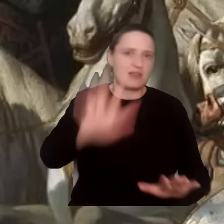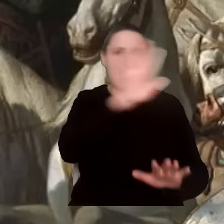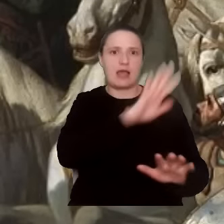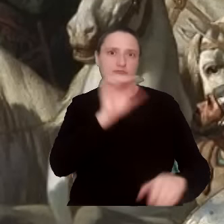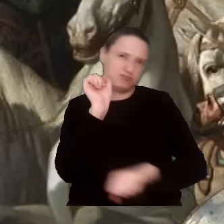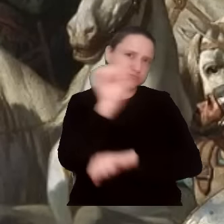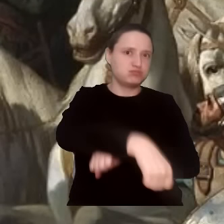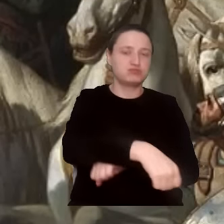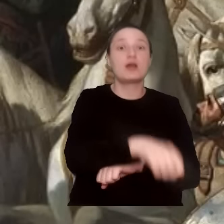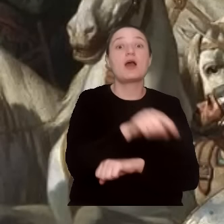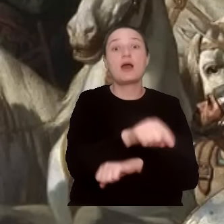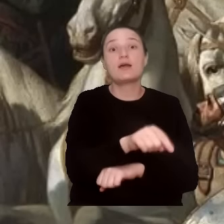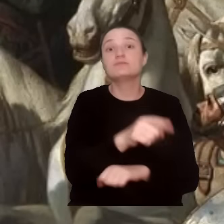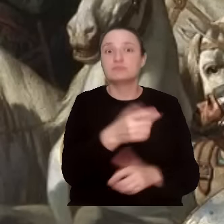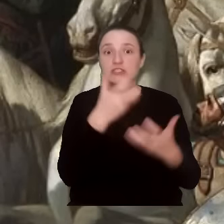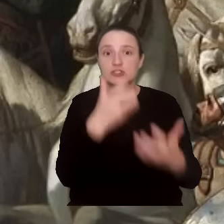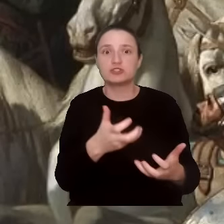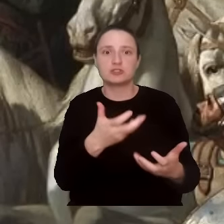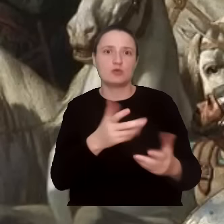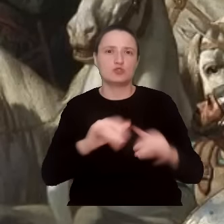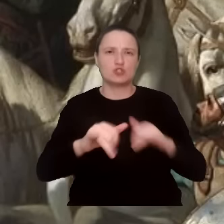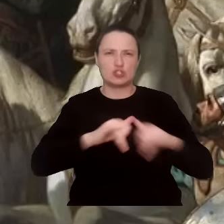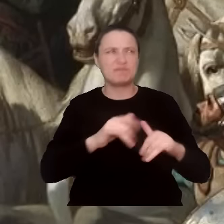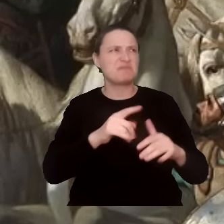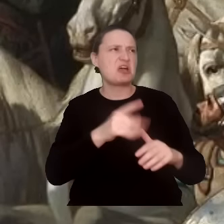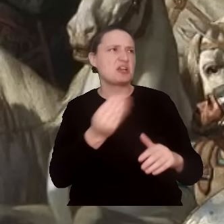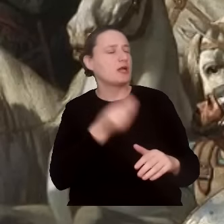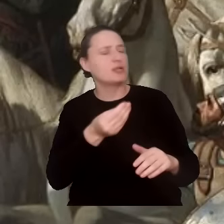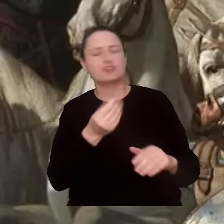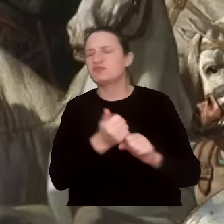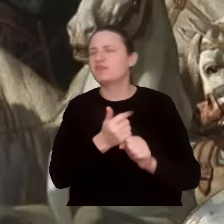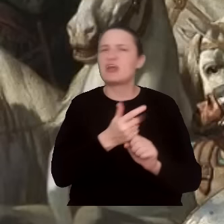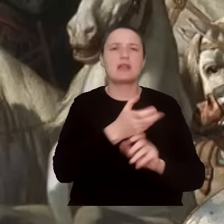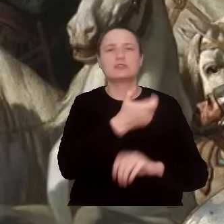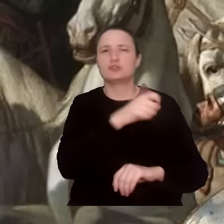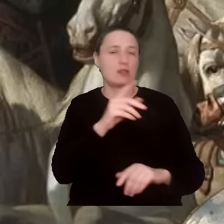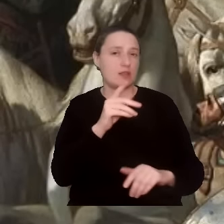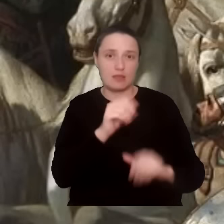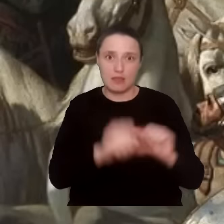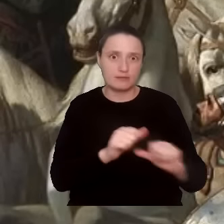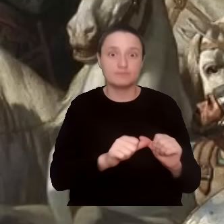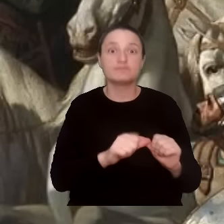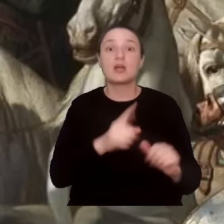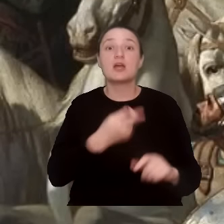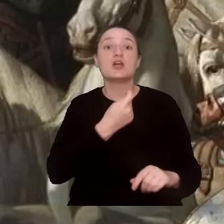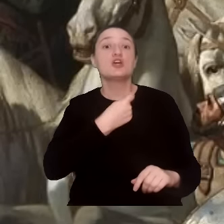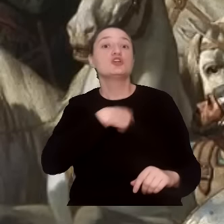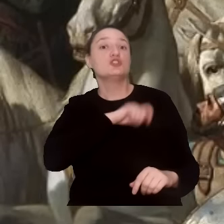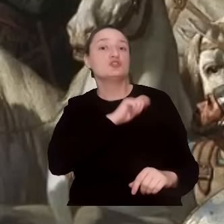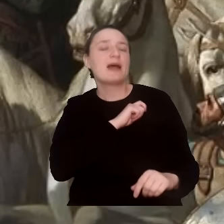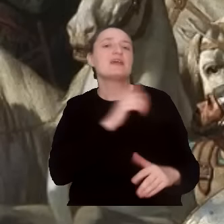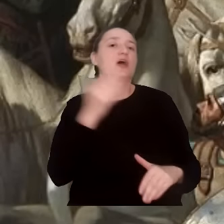mauretańscy władcy mieli rządzić w Andaluzji jeszcze przez wiele następnych stuleci. Rekonkwista hiszpańska zakończyła się ostatecznie